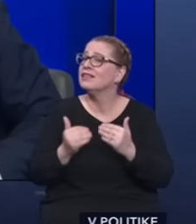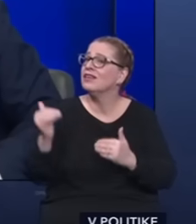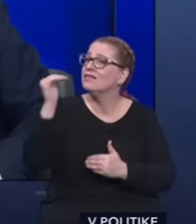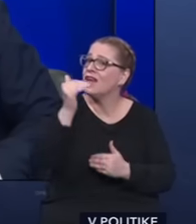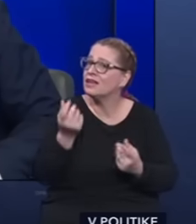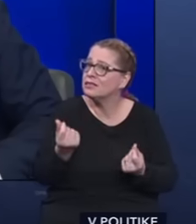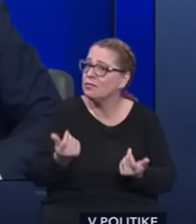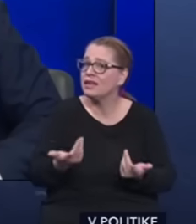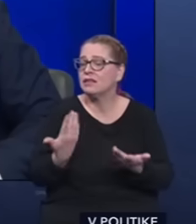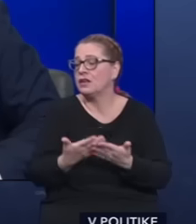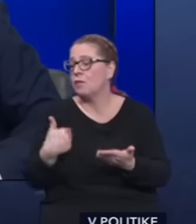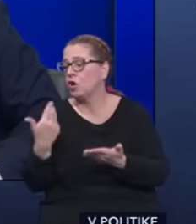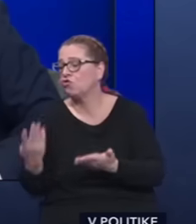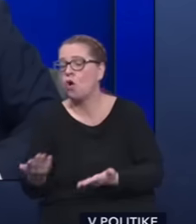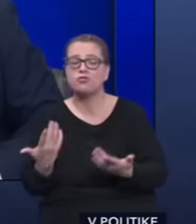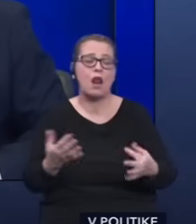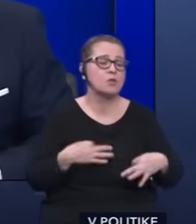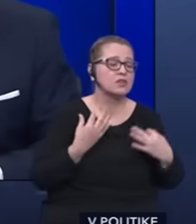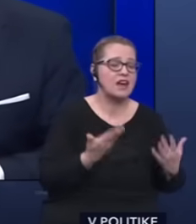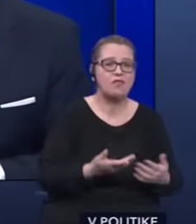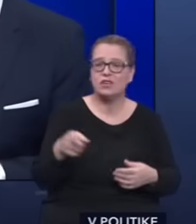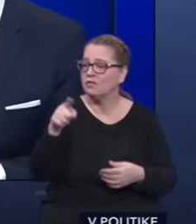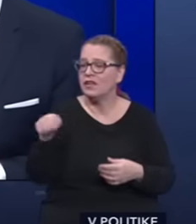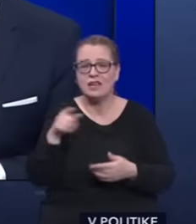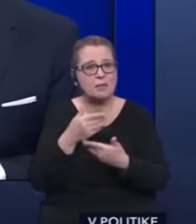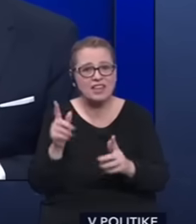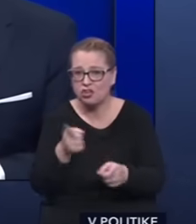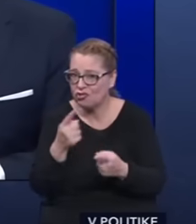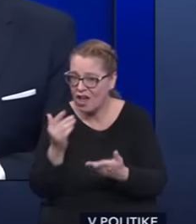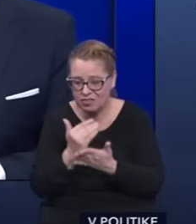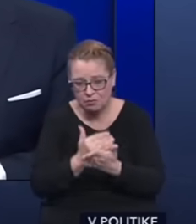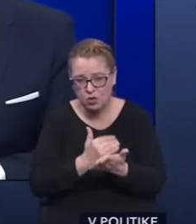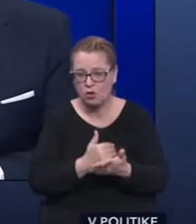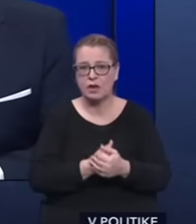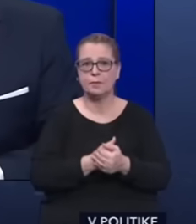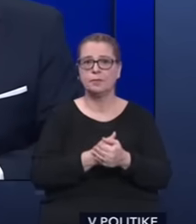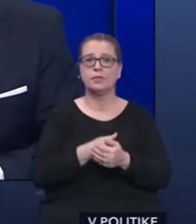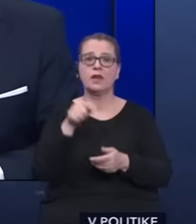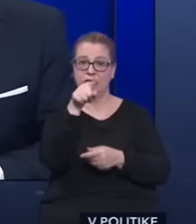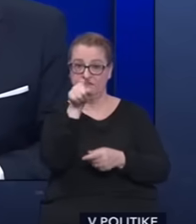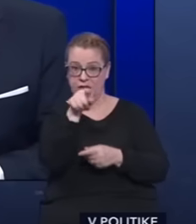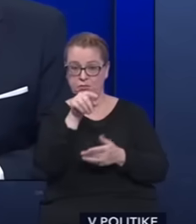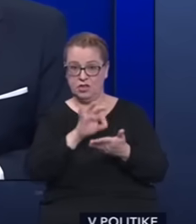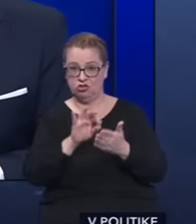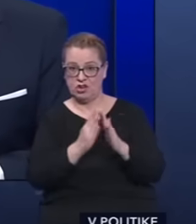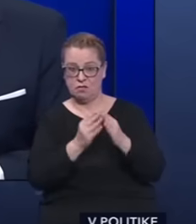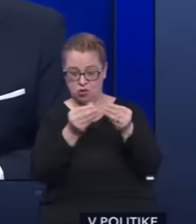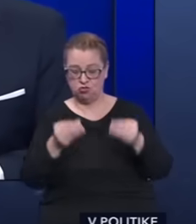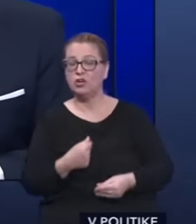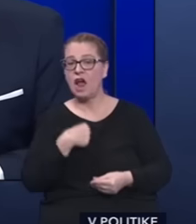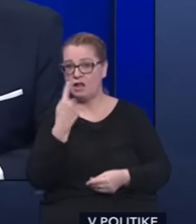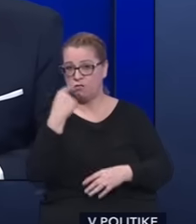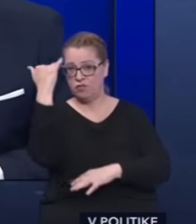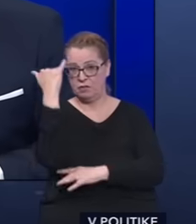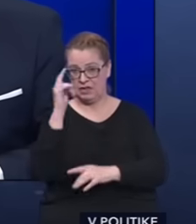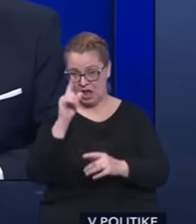prvom rade alebo v rámci zdravotníctva? Štát potrebuje reformu, o ktorej hovoril pán... Vy písete brožúrky, ale ja sa vrátim k tej podstate.